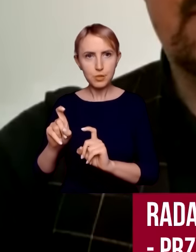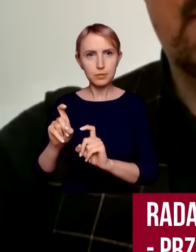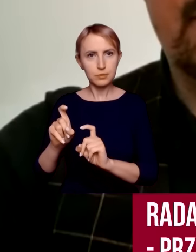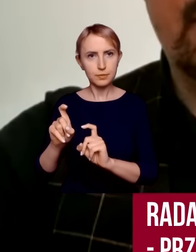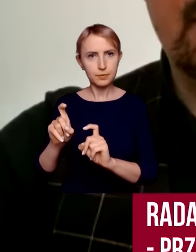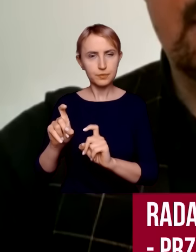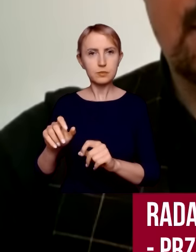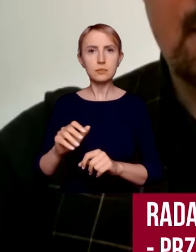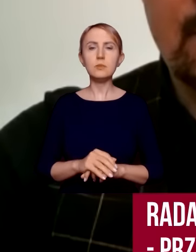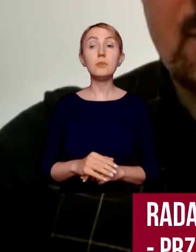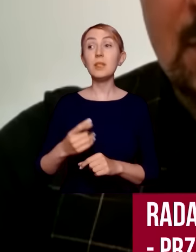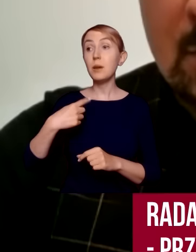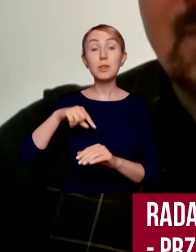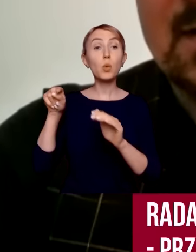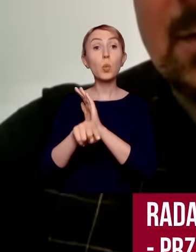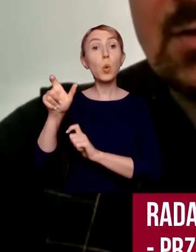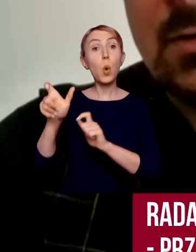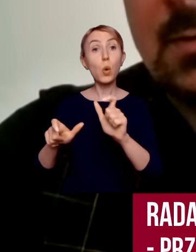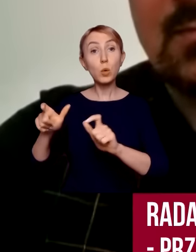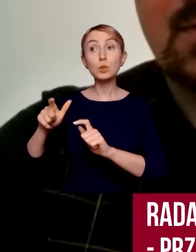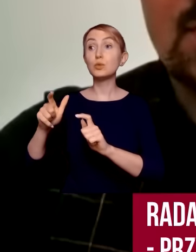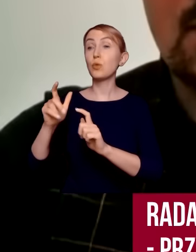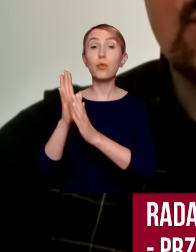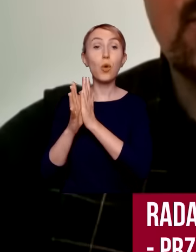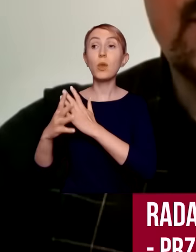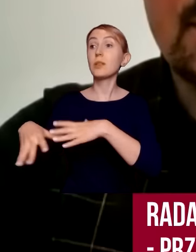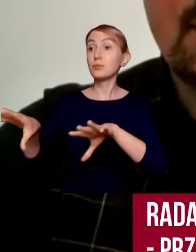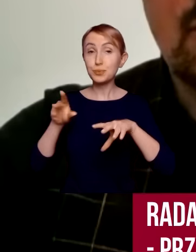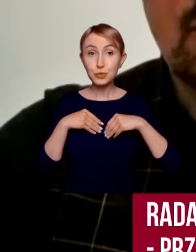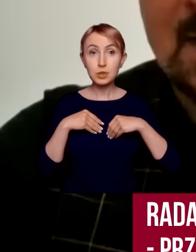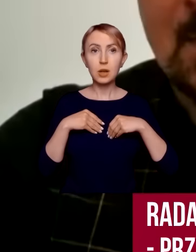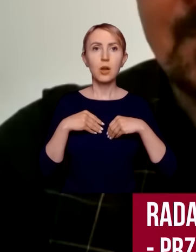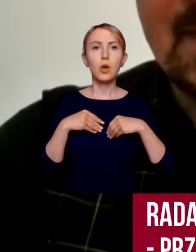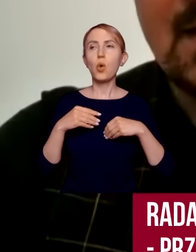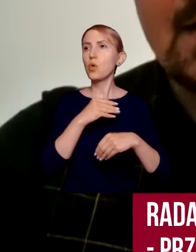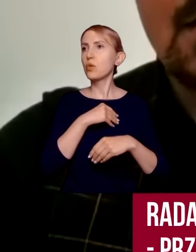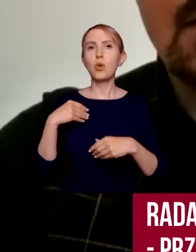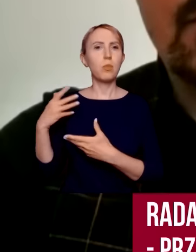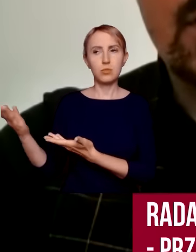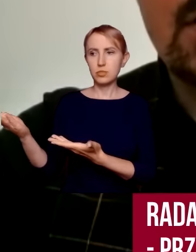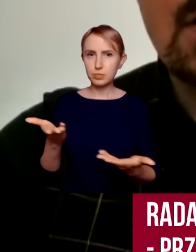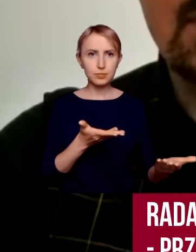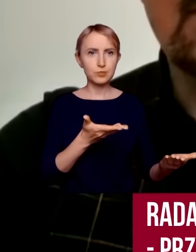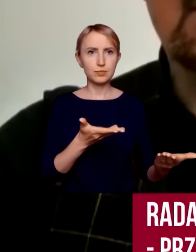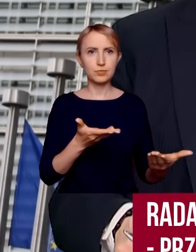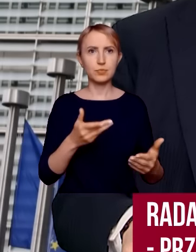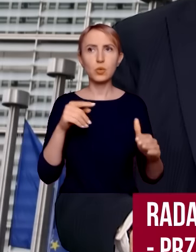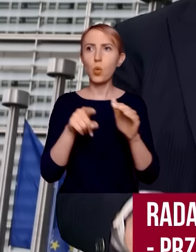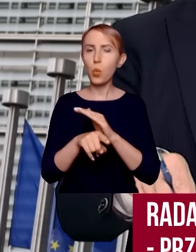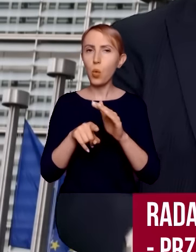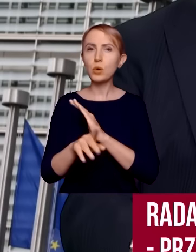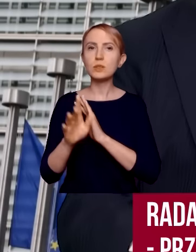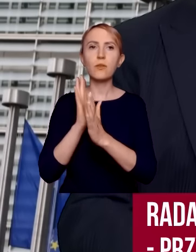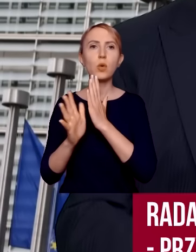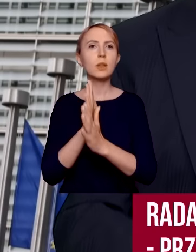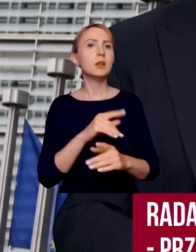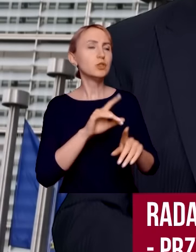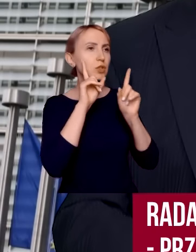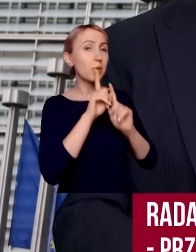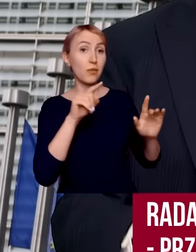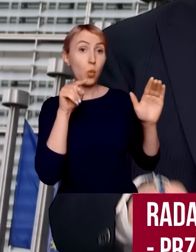tych uchodźców wojennych przyjęliśmy i faktycznie oni, dostają się do Polski, są uchodźcami wojennymi. Ale zauważył pan, że ci prawdziwi